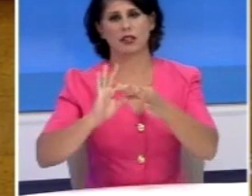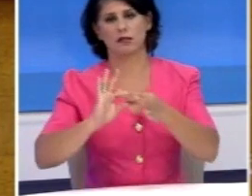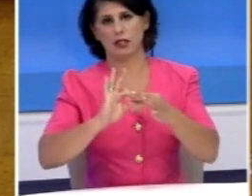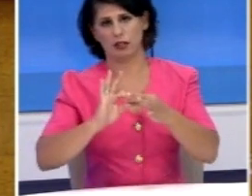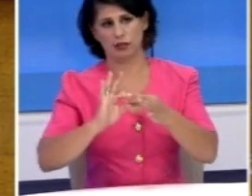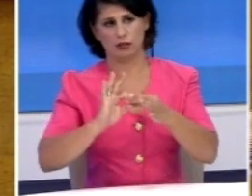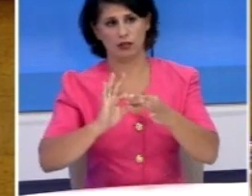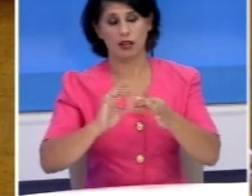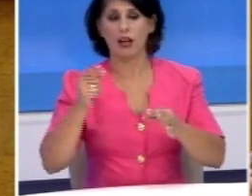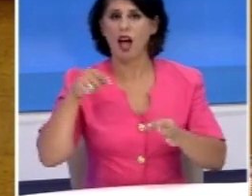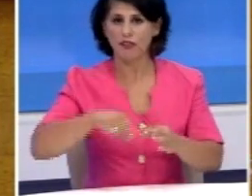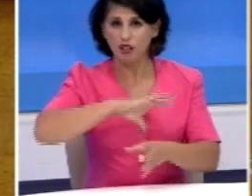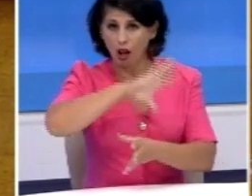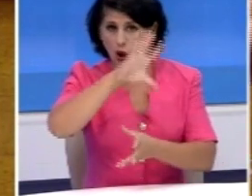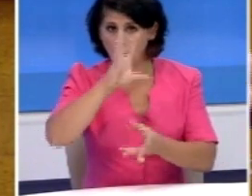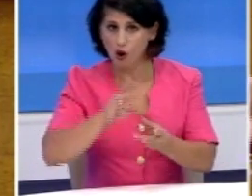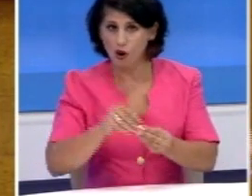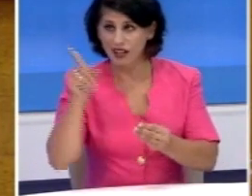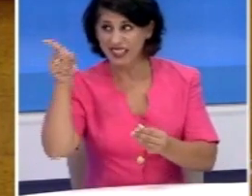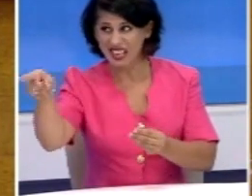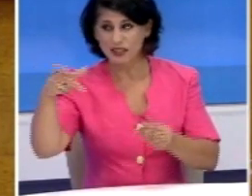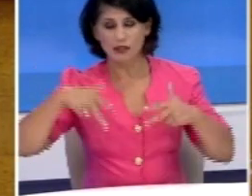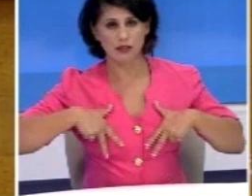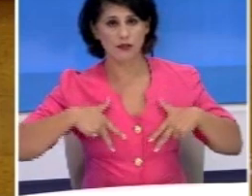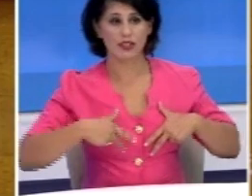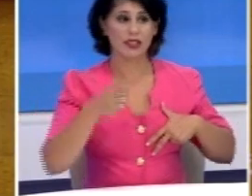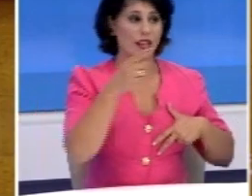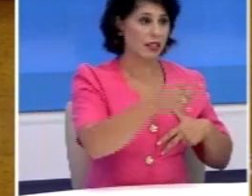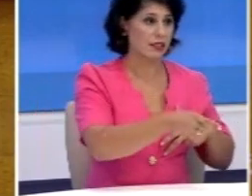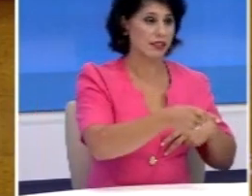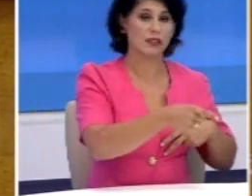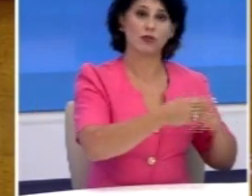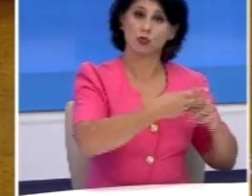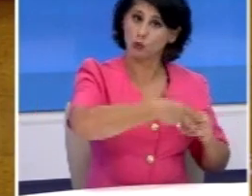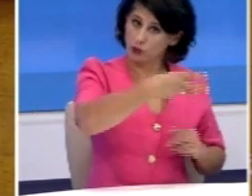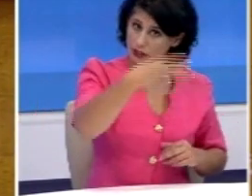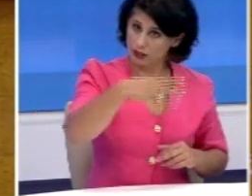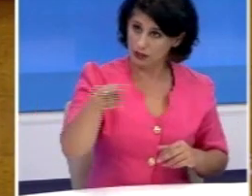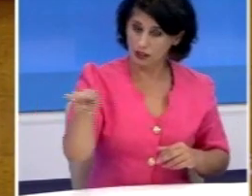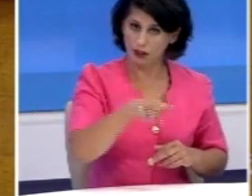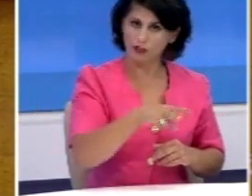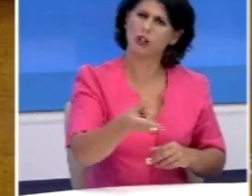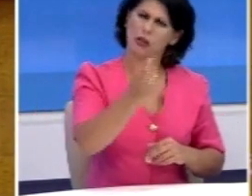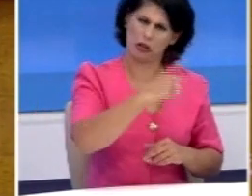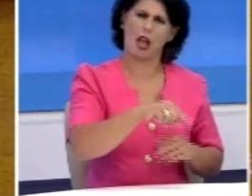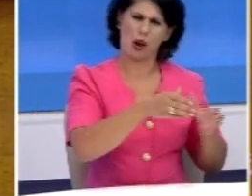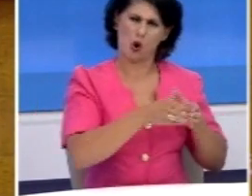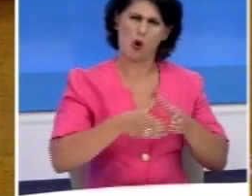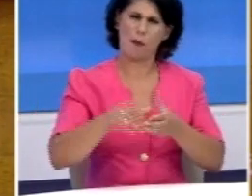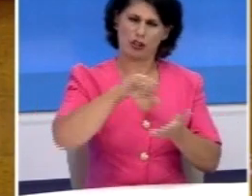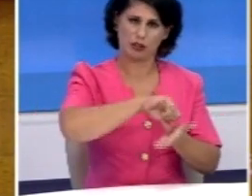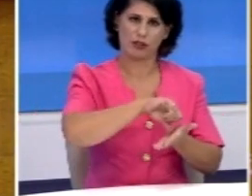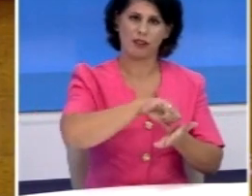συμμαχίες. Και αυτά και εσείς της κυβέρνησης και εσείς της αξιωματικής αντιπολίτευσης και των άλλων αστικών